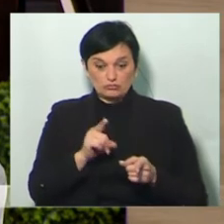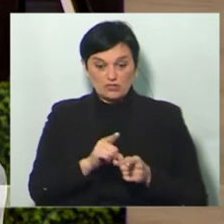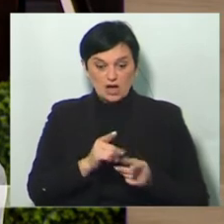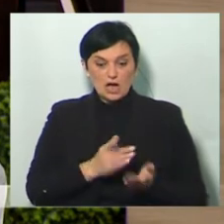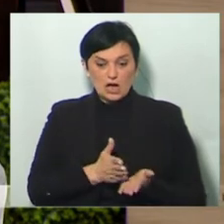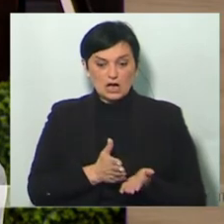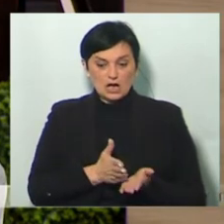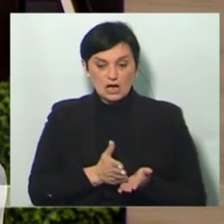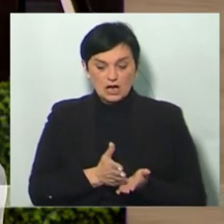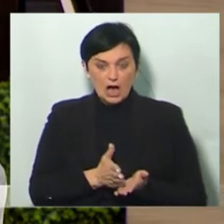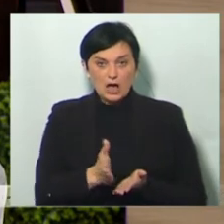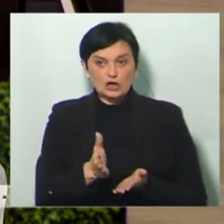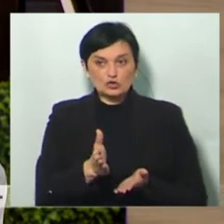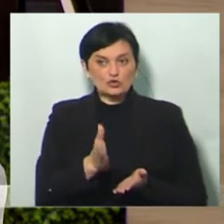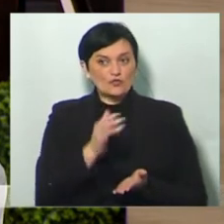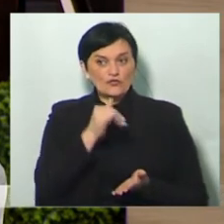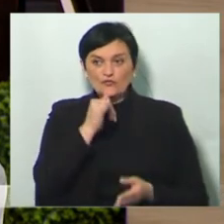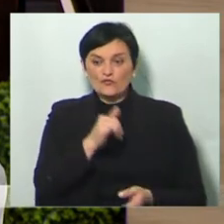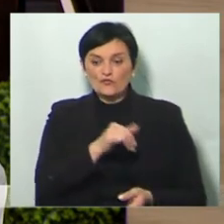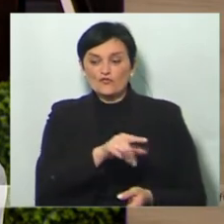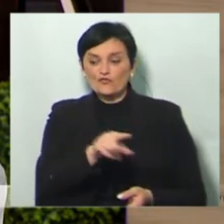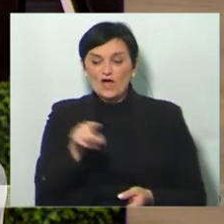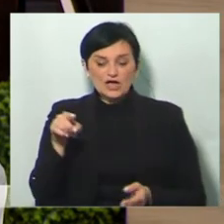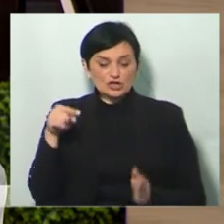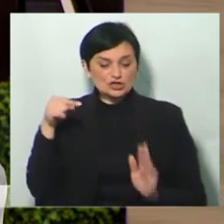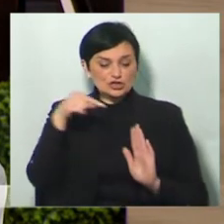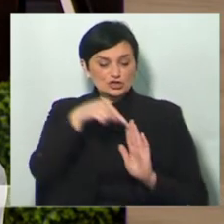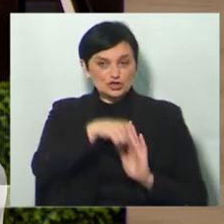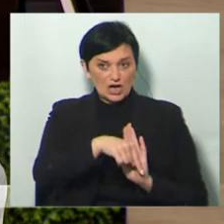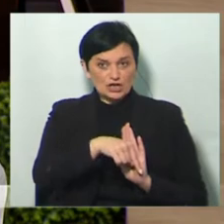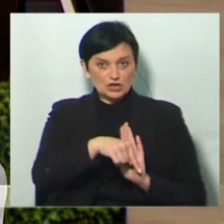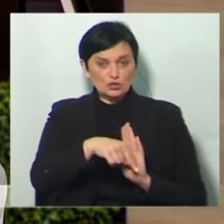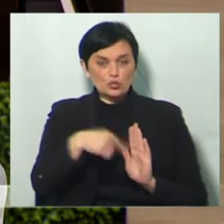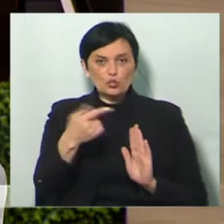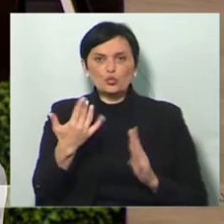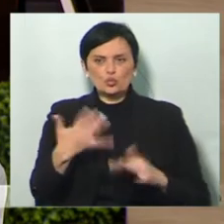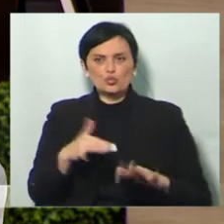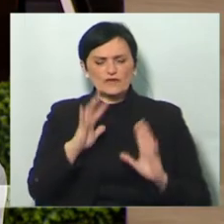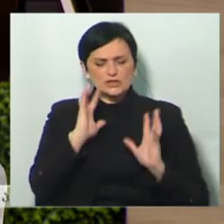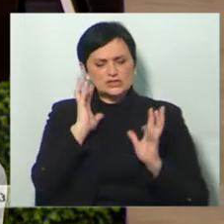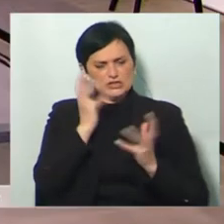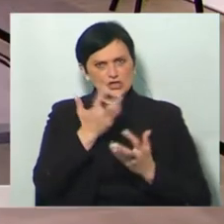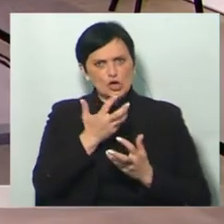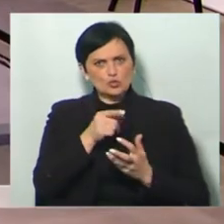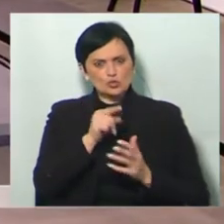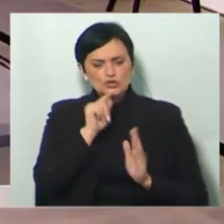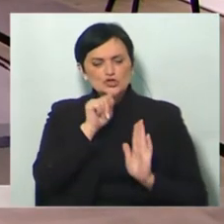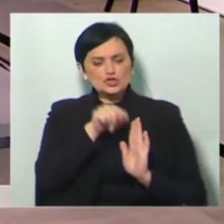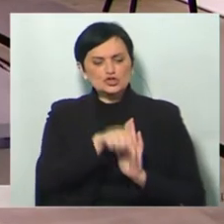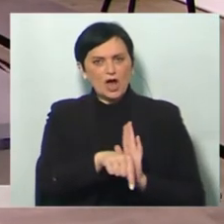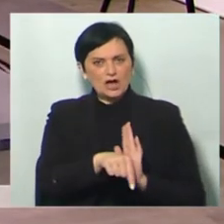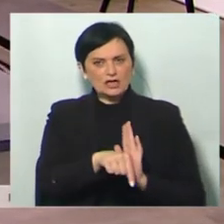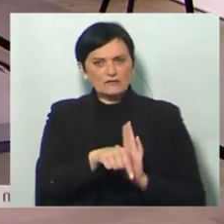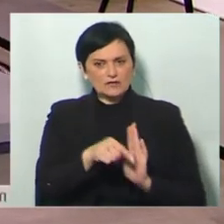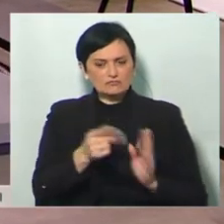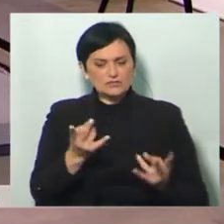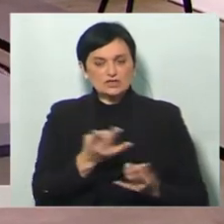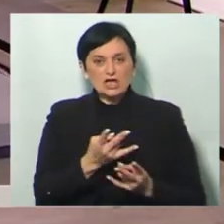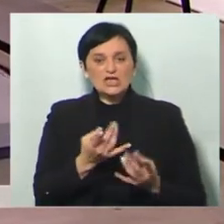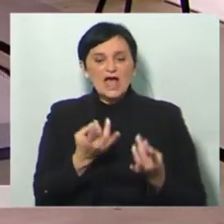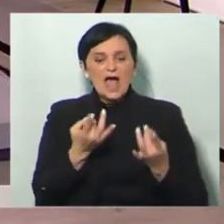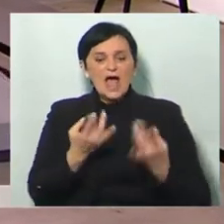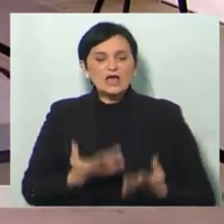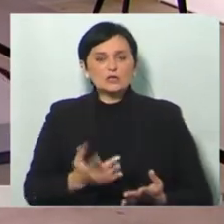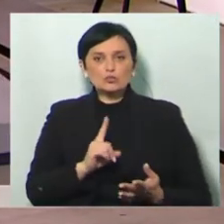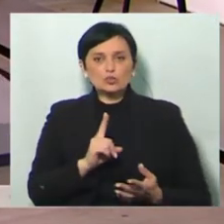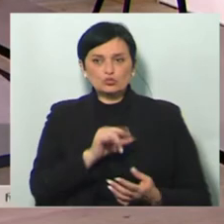რომ ვერავინ ვერ ჩაერია და ასე შემდეგ, აქ უკვე სერიოზული ჩარევა არის საჭირო, იმიტომ რომ